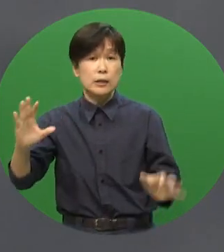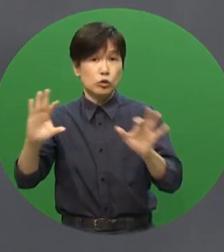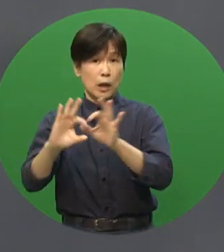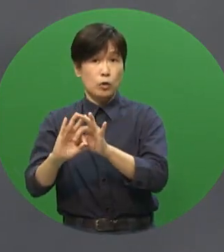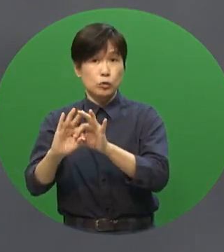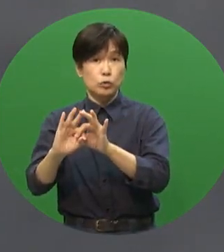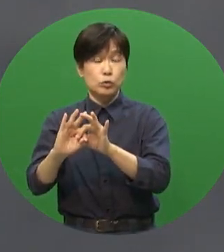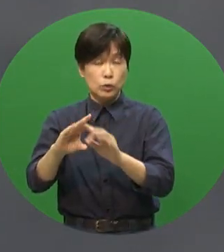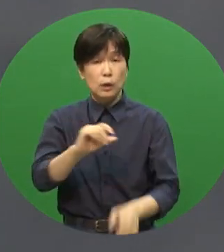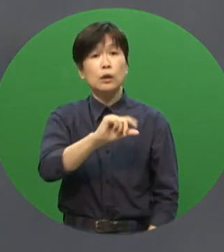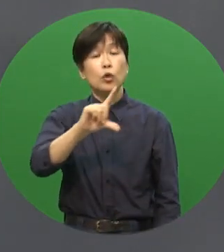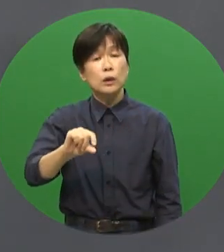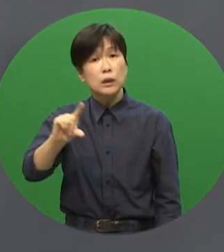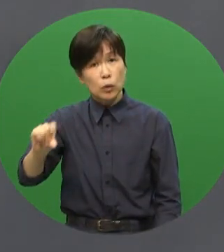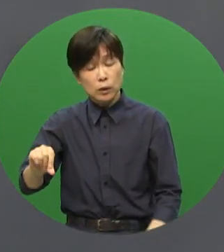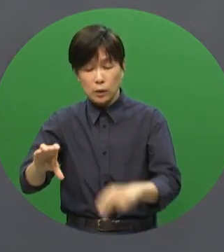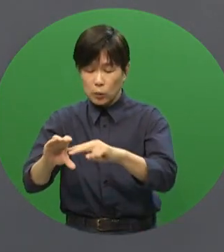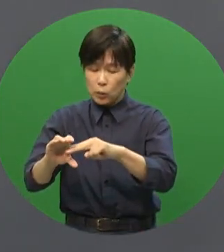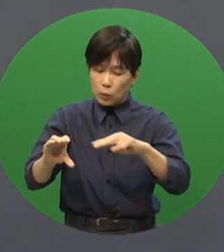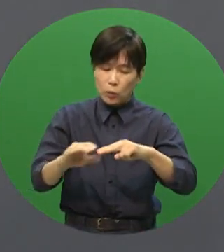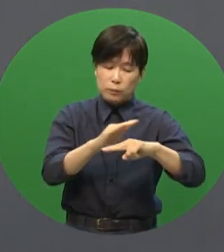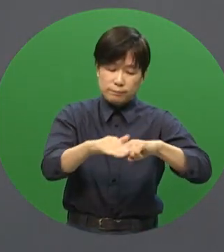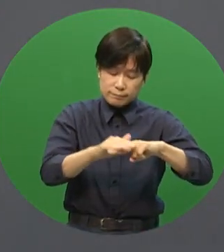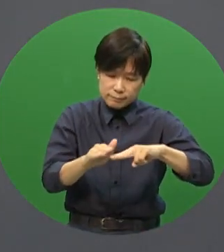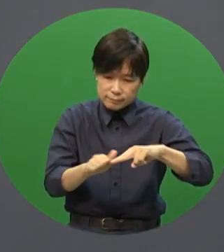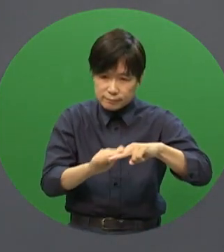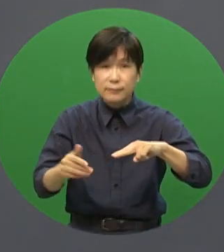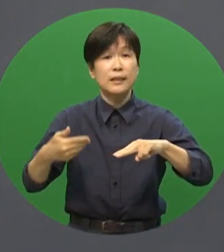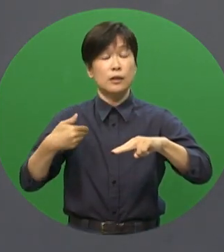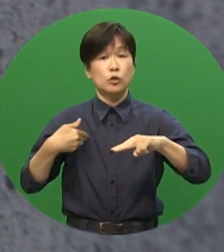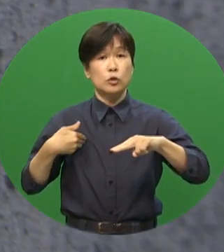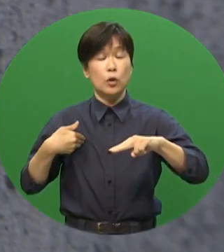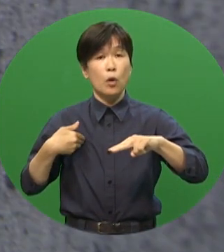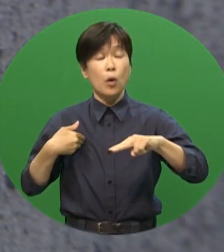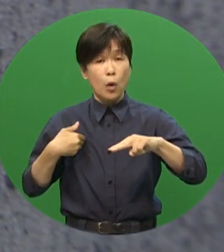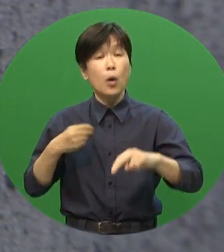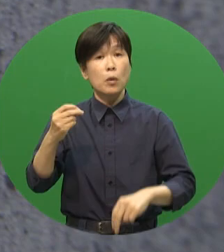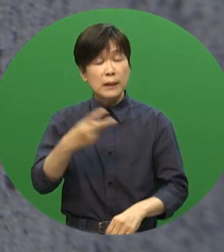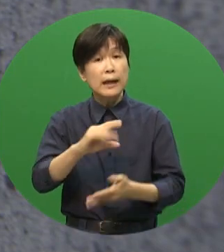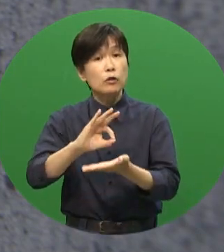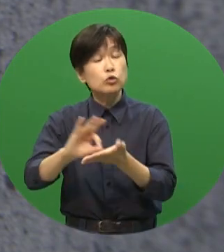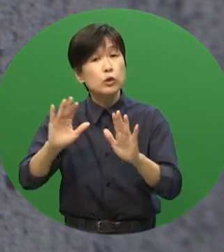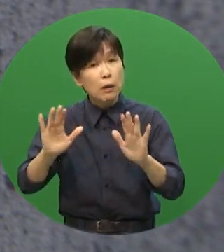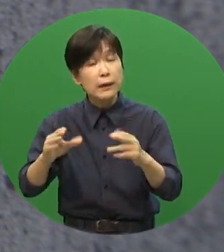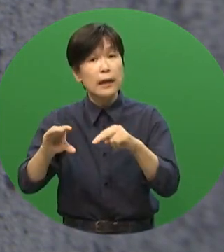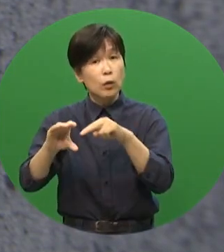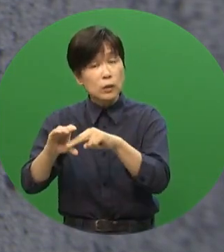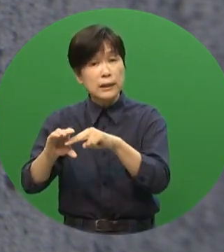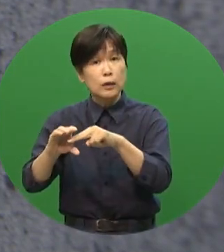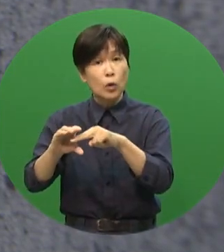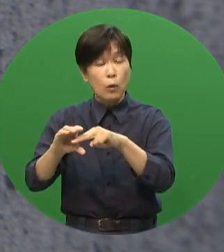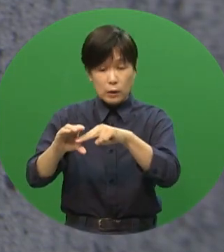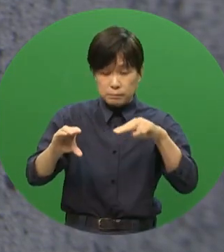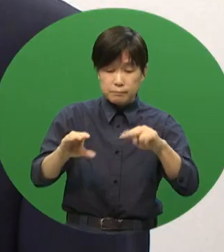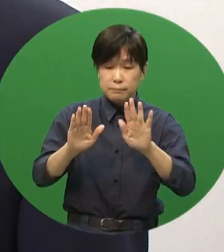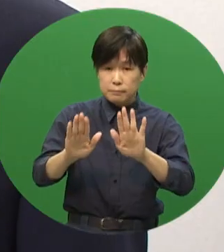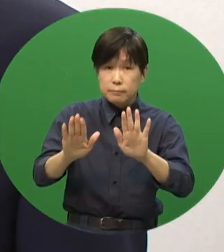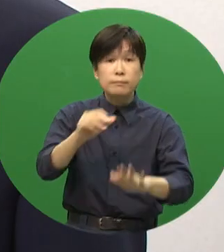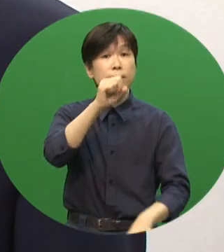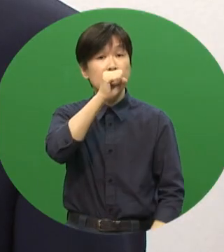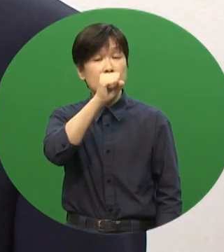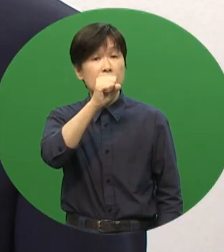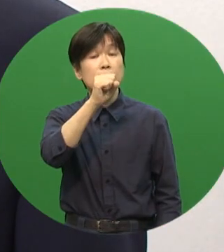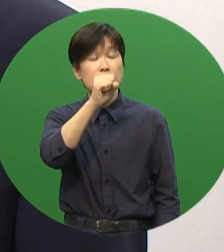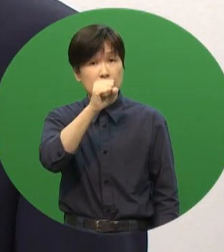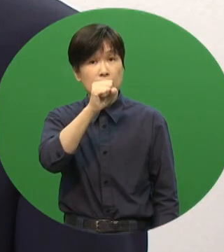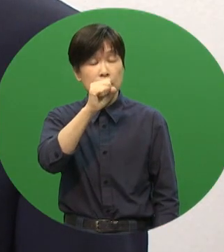定期的にコンセントを抜いてコンセント周りを掃除しましょう。また使わないコンセントは抜いておきましょう。火災の危